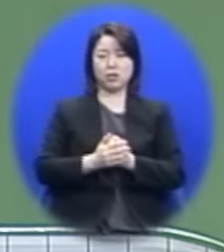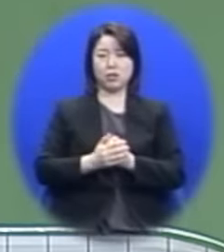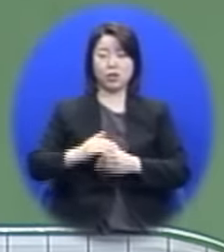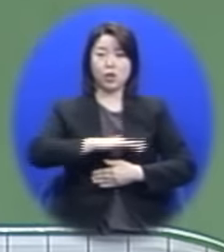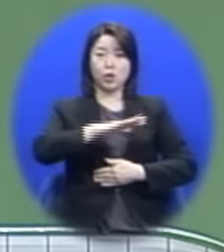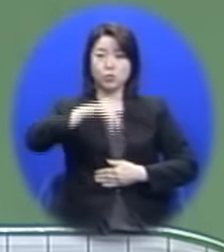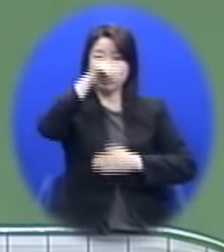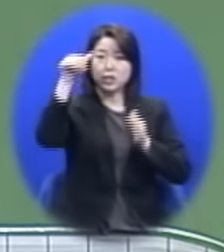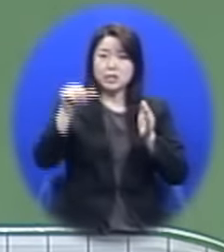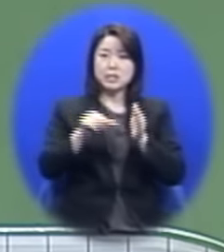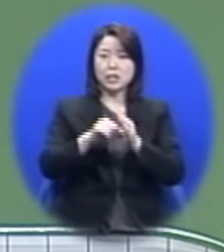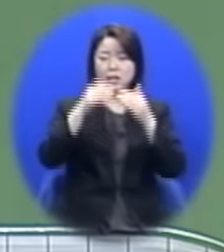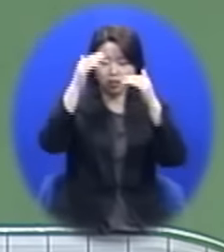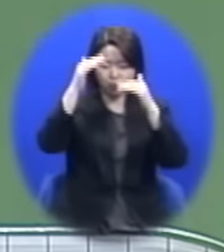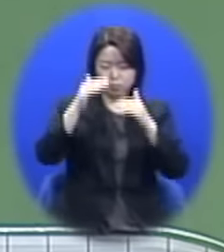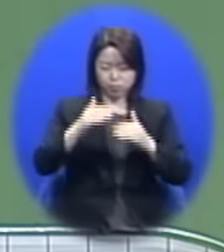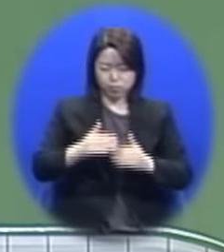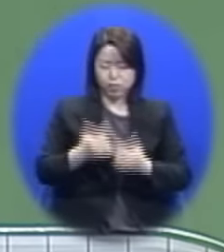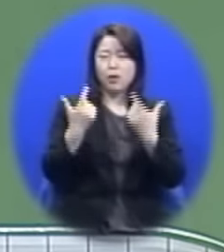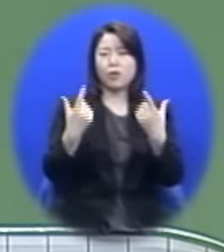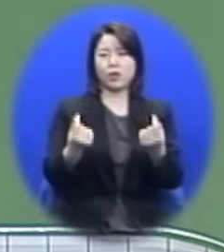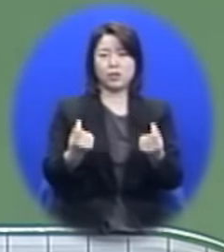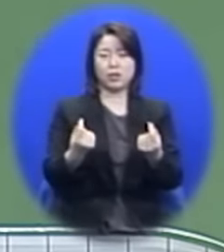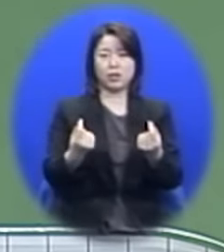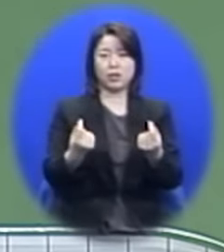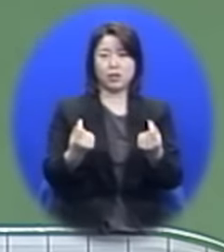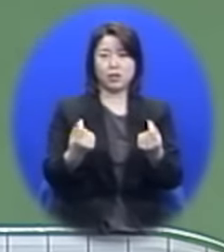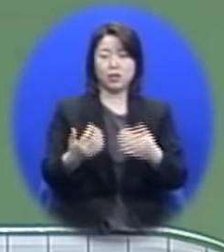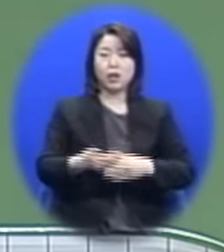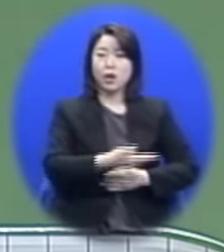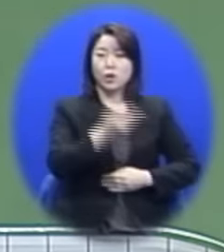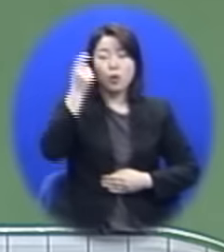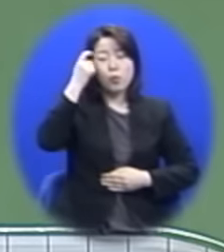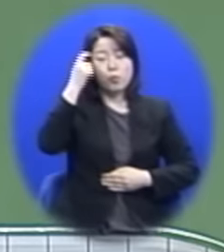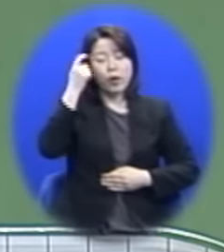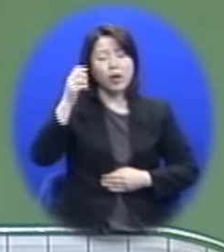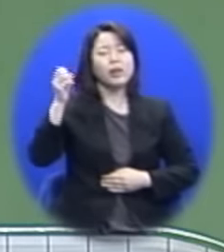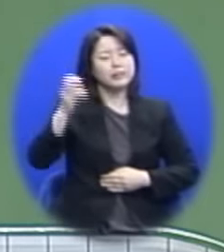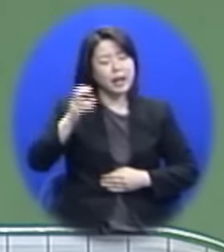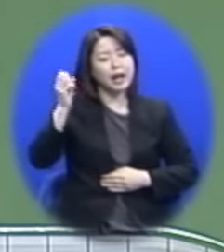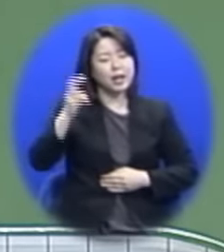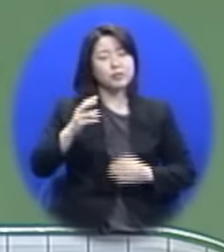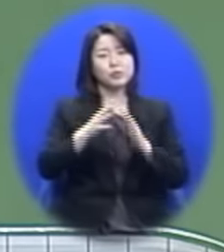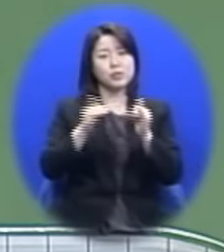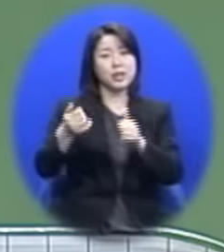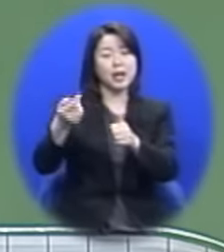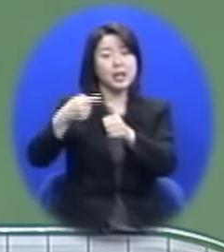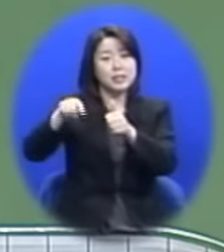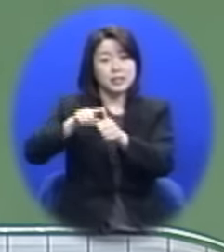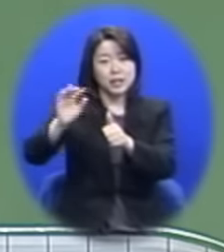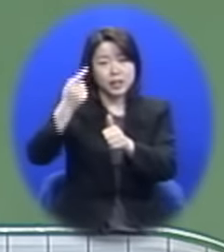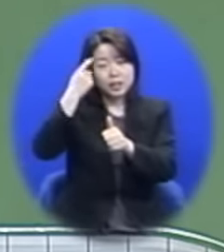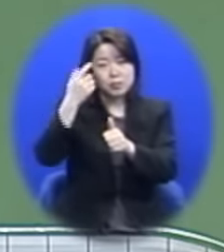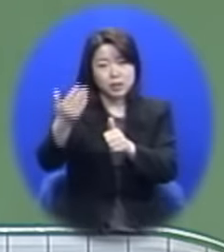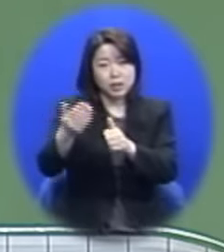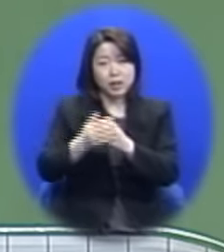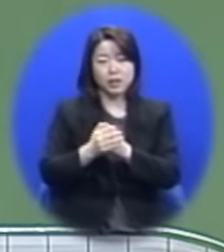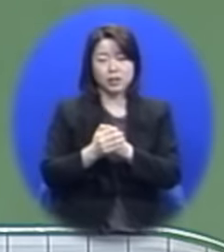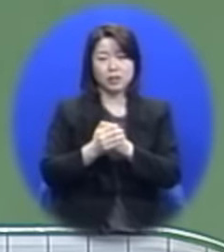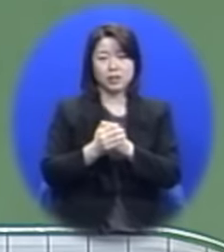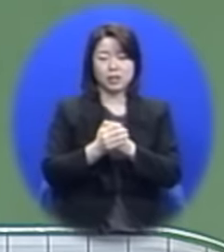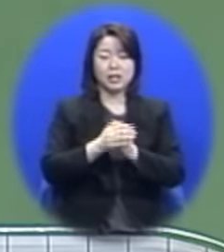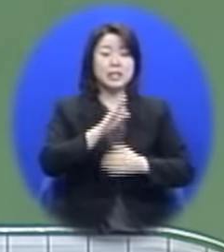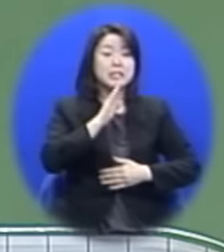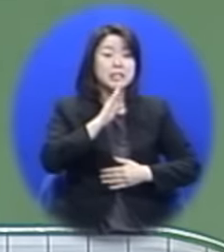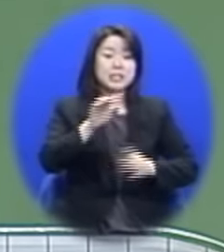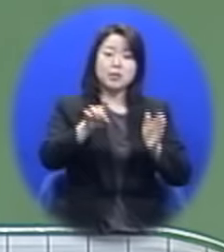그런 거 아닙니까? 아, 여러분 왜 자꾸 사람이 의지가 됩니까? 진짜 믿어야 될 대상인 하나님이 믿어지지